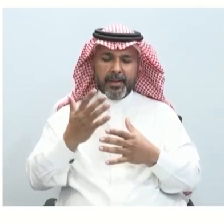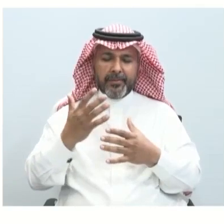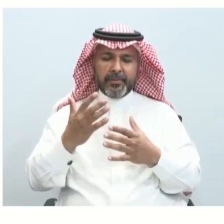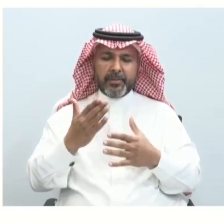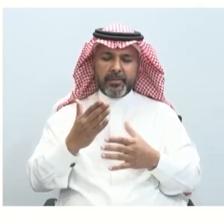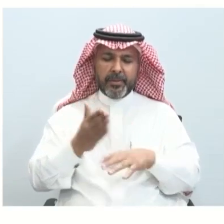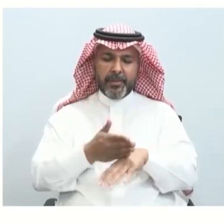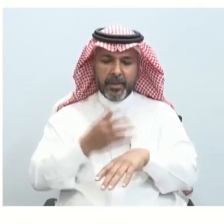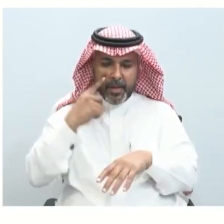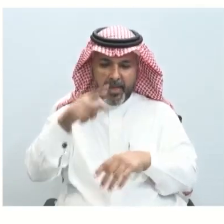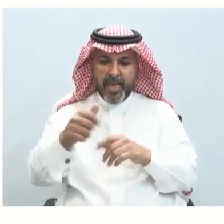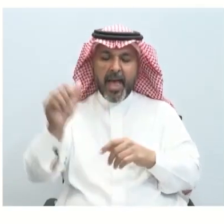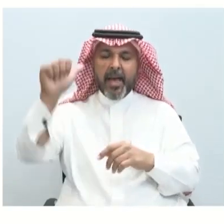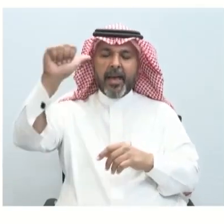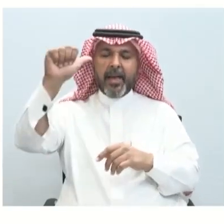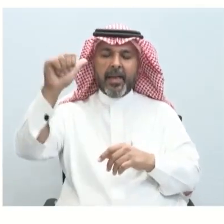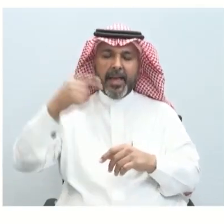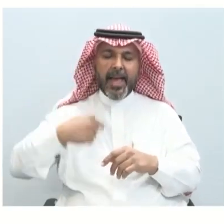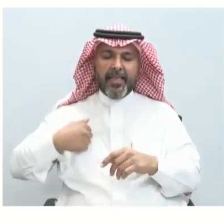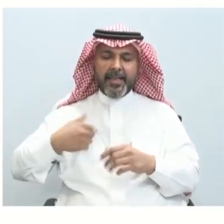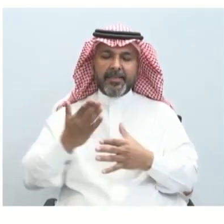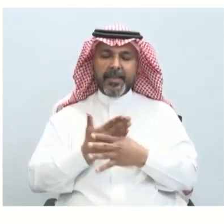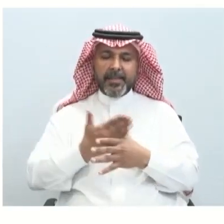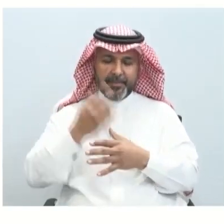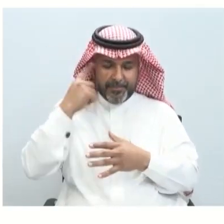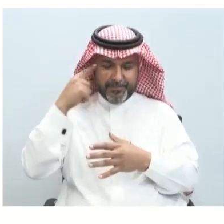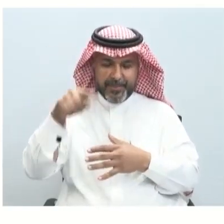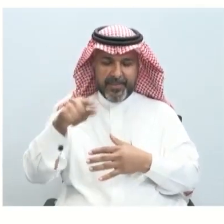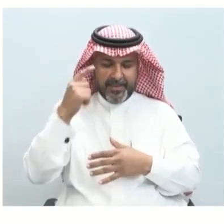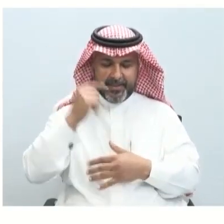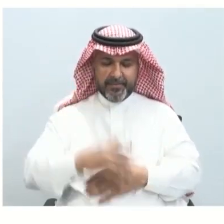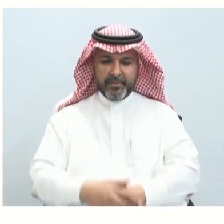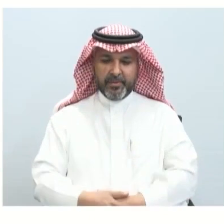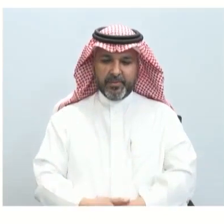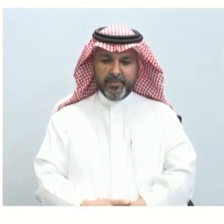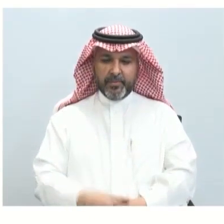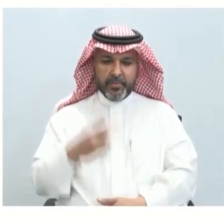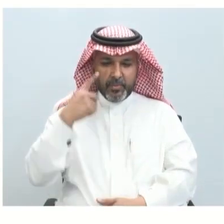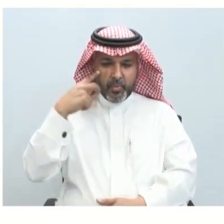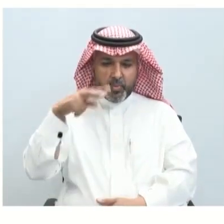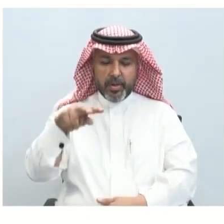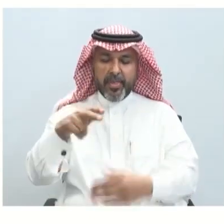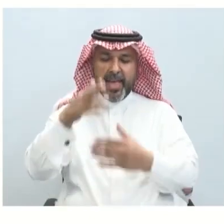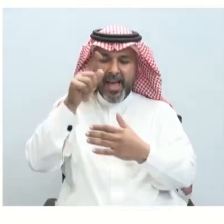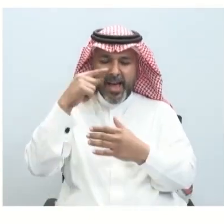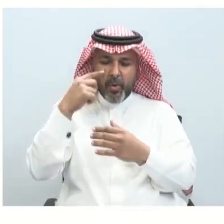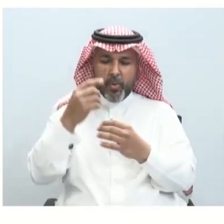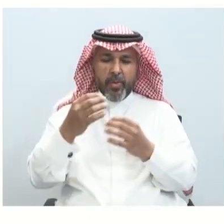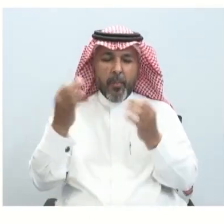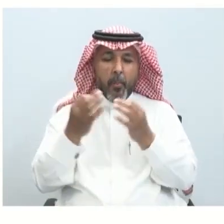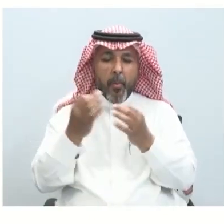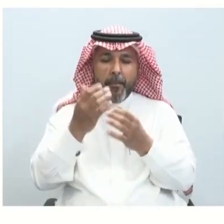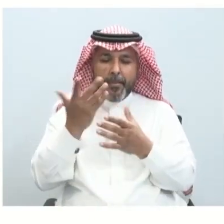امامنا هنا على الشاشه في السؤال الخامس اي مما ياتي قد يحفز الانقسام